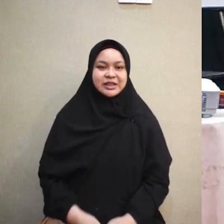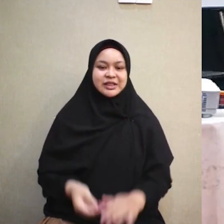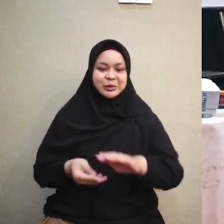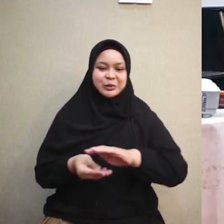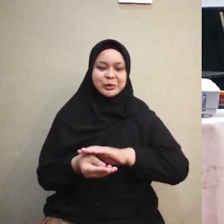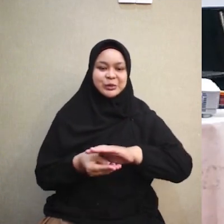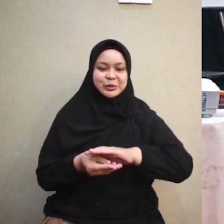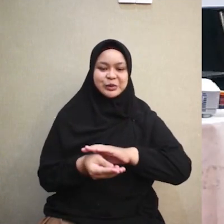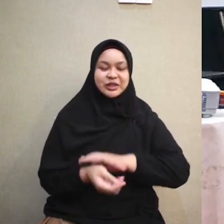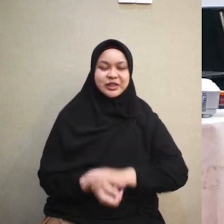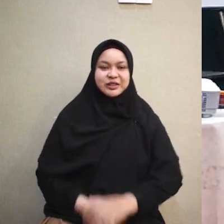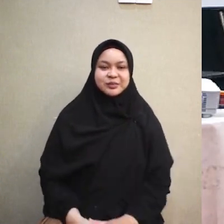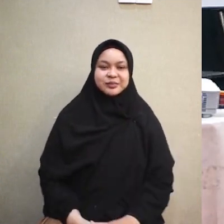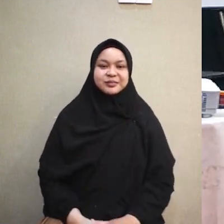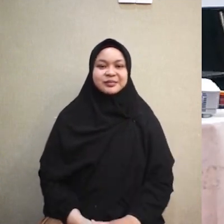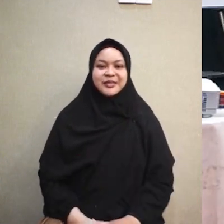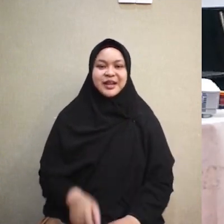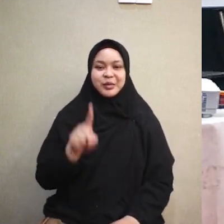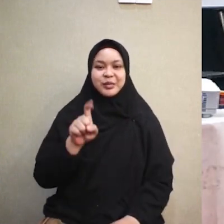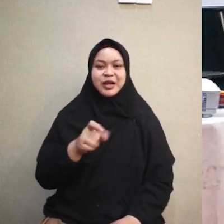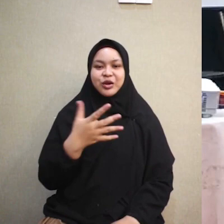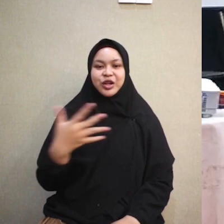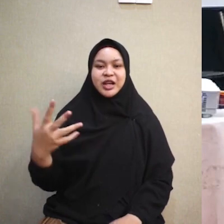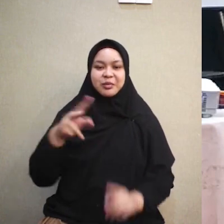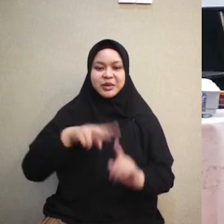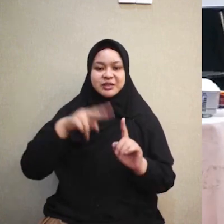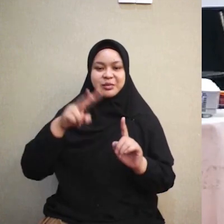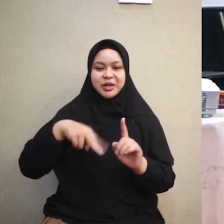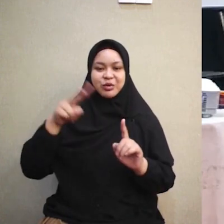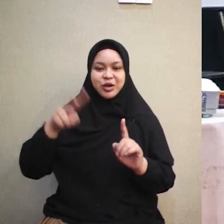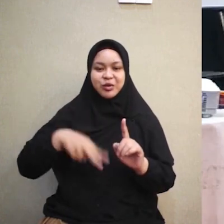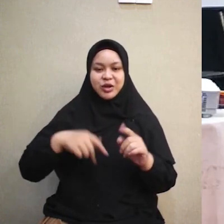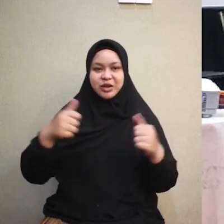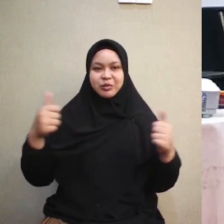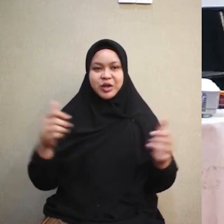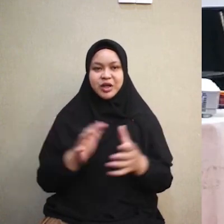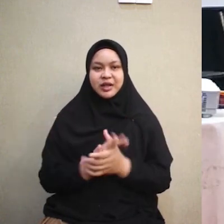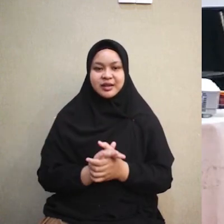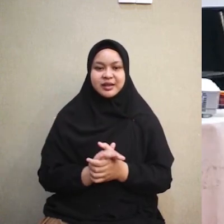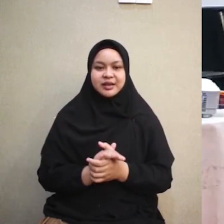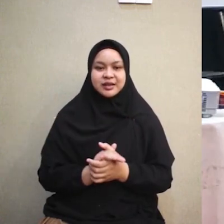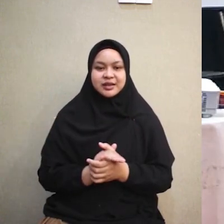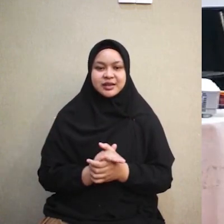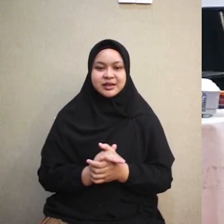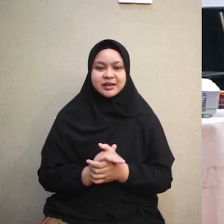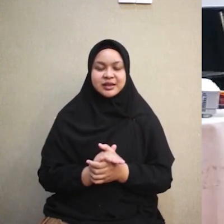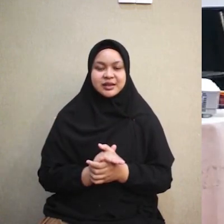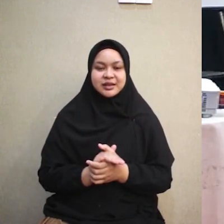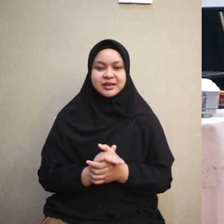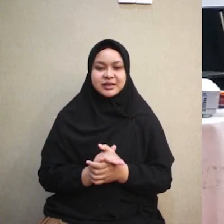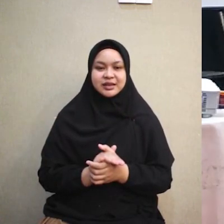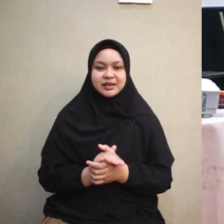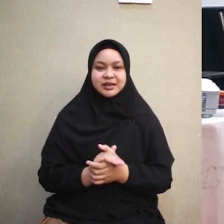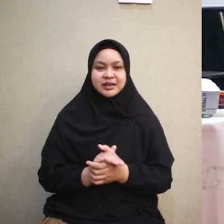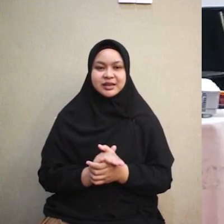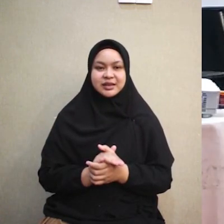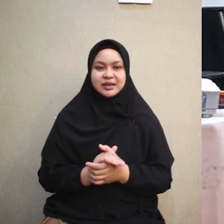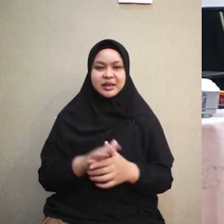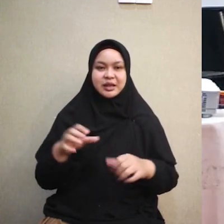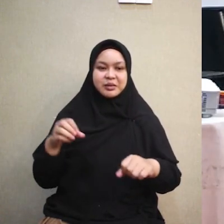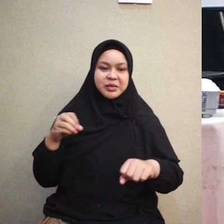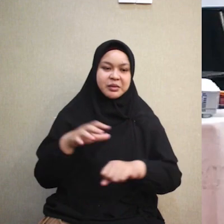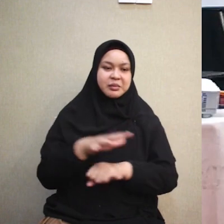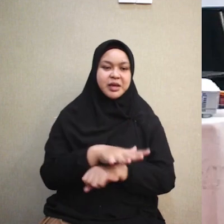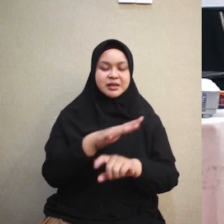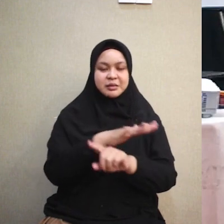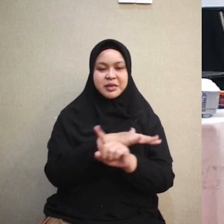orang dalam nah ini ya perspektif-perspektifnya Gebyar Uya kayak gini nih ya yang kemudian jadi apa namanya berimbas pada